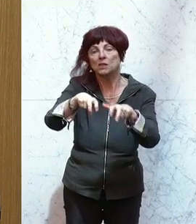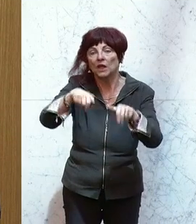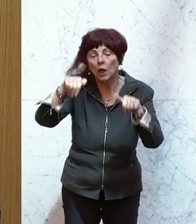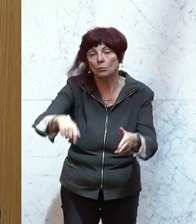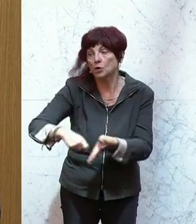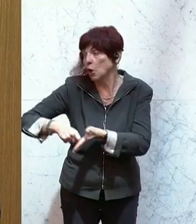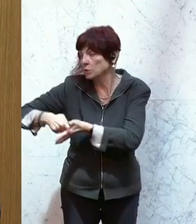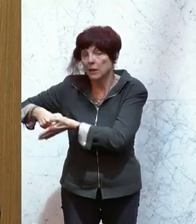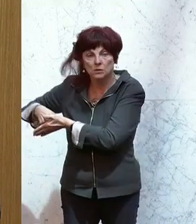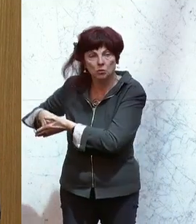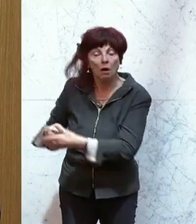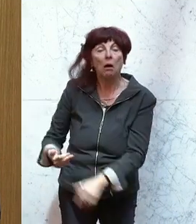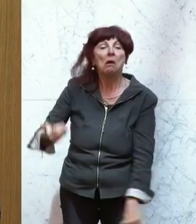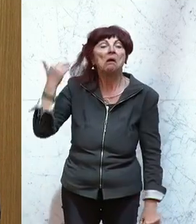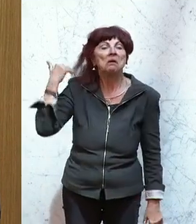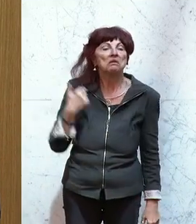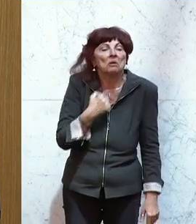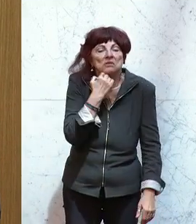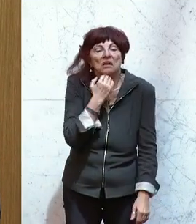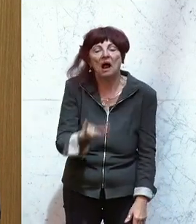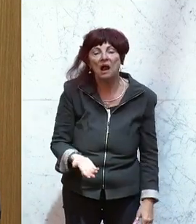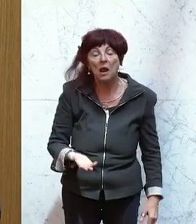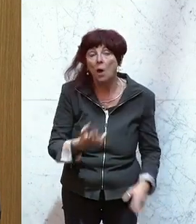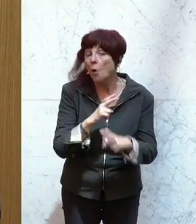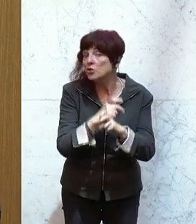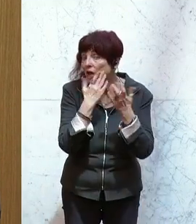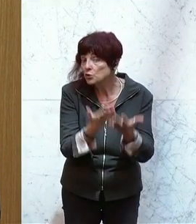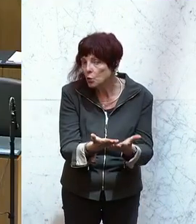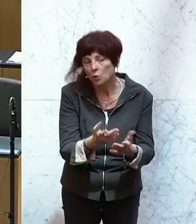nach dem Motto, hinter uns die Sintflut. Österreich hat das nicht verdient. Danke.